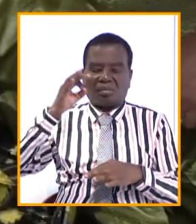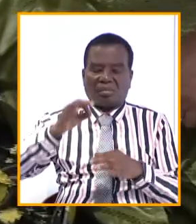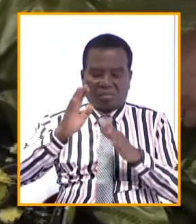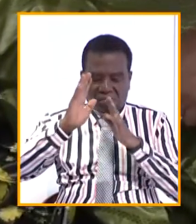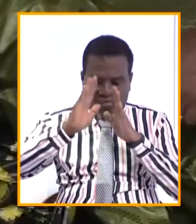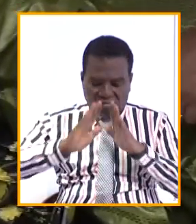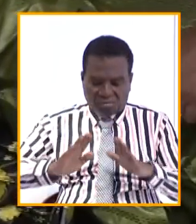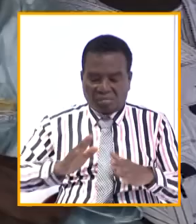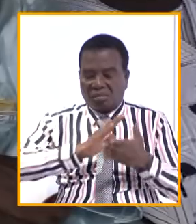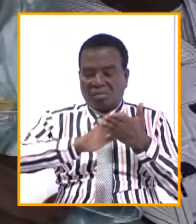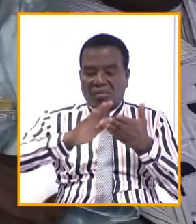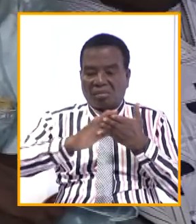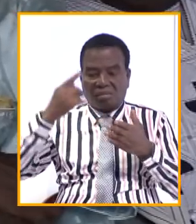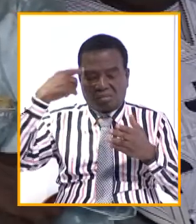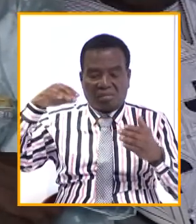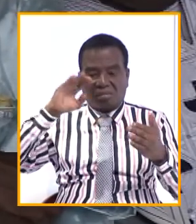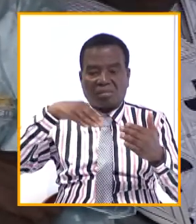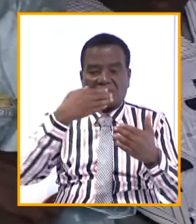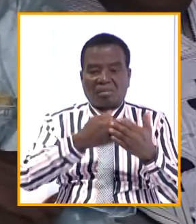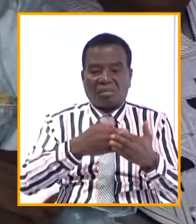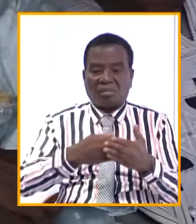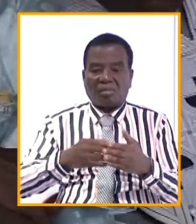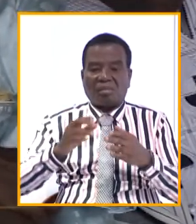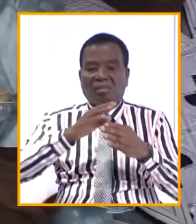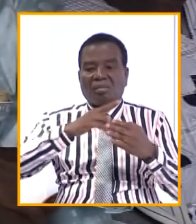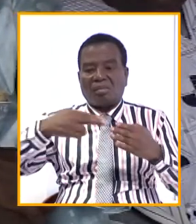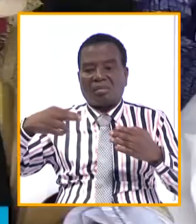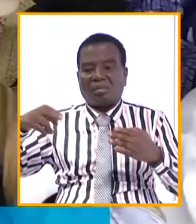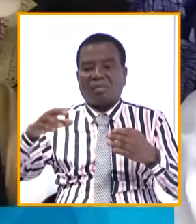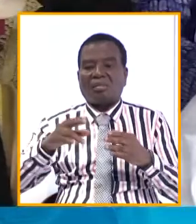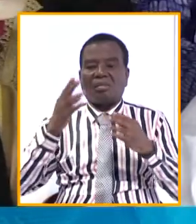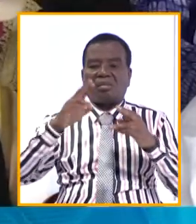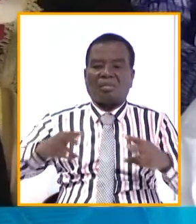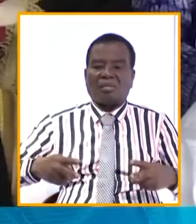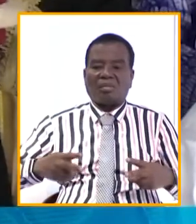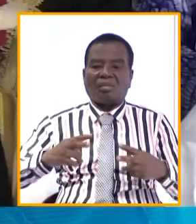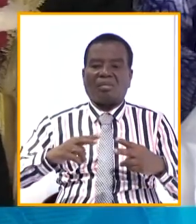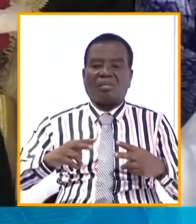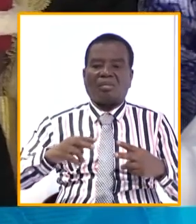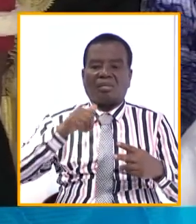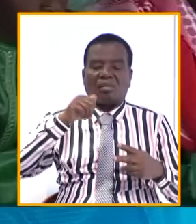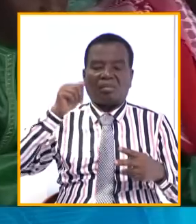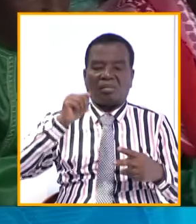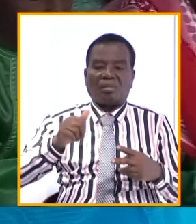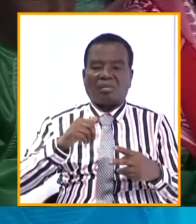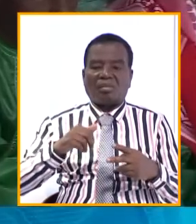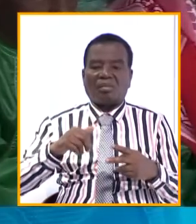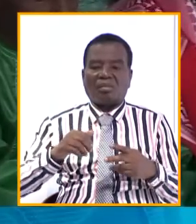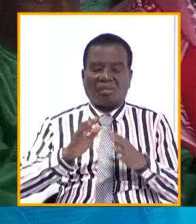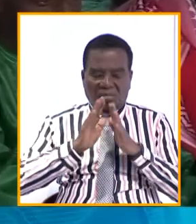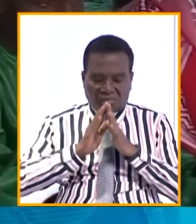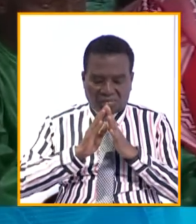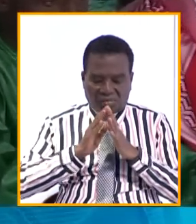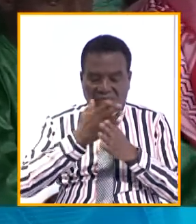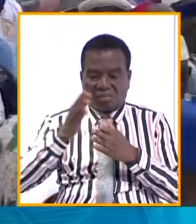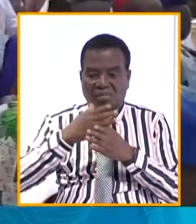afin de parvenir à une parfaite harmonie dans la vie collective des familles et des populations. Prière, exhortation, partage